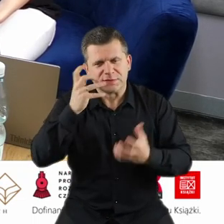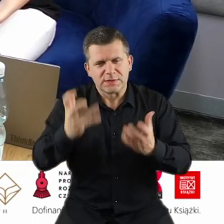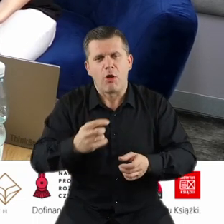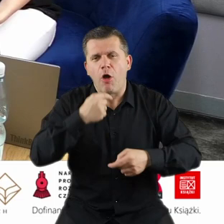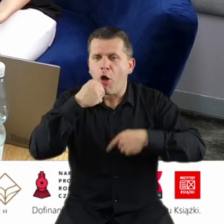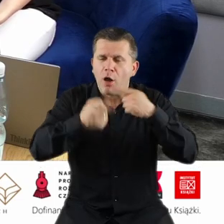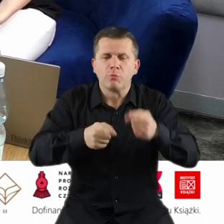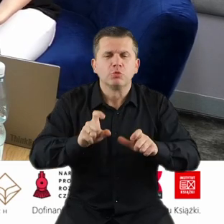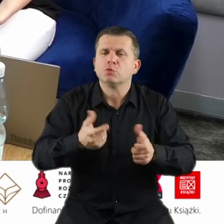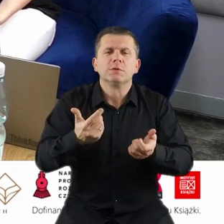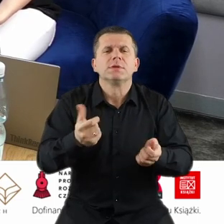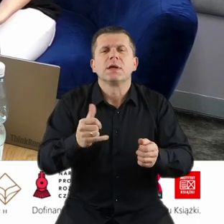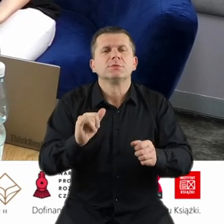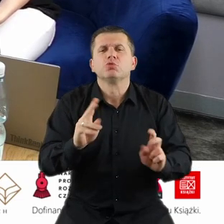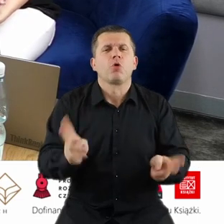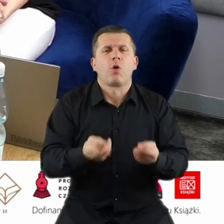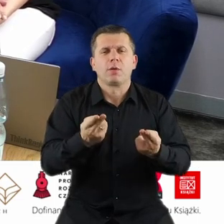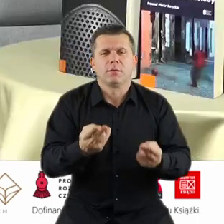podzielić?